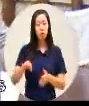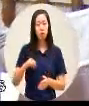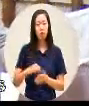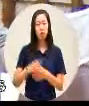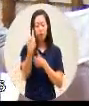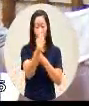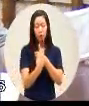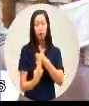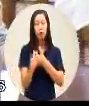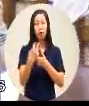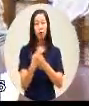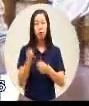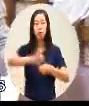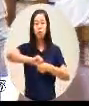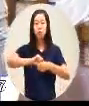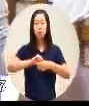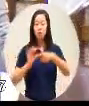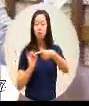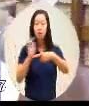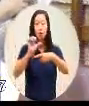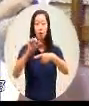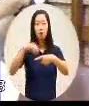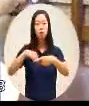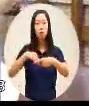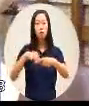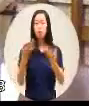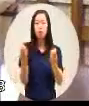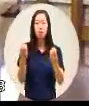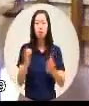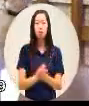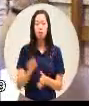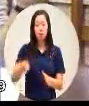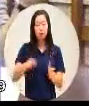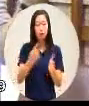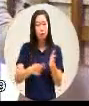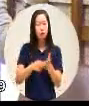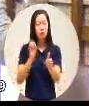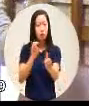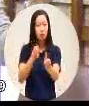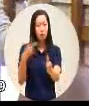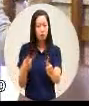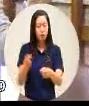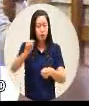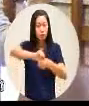就25%了，这个都没有了。我只是很简单的要求，